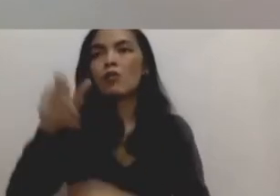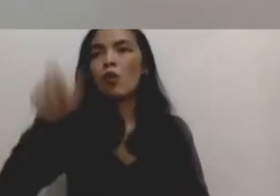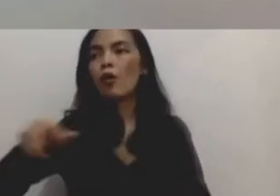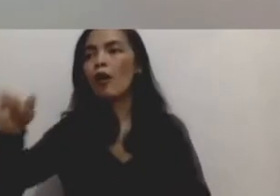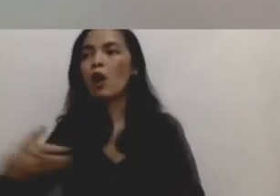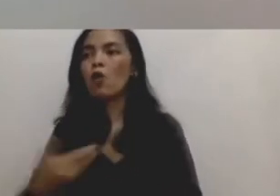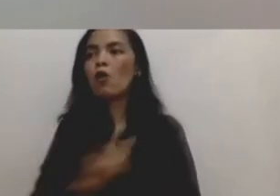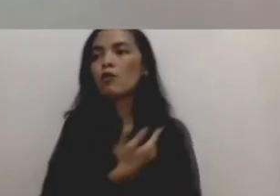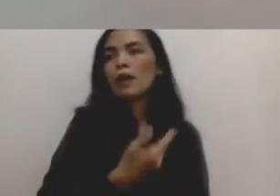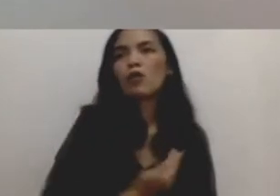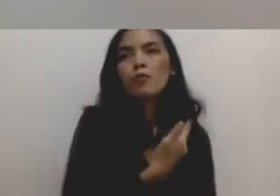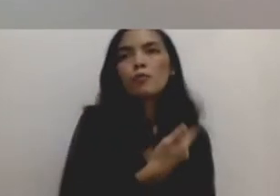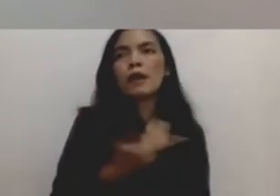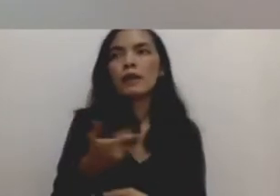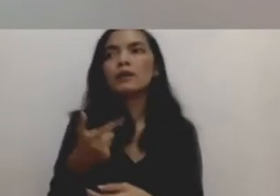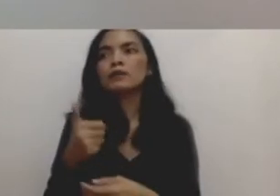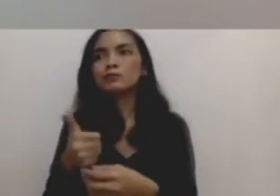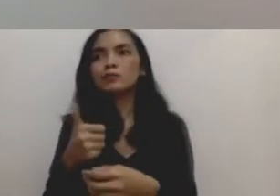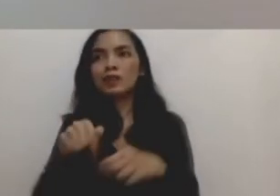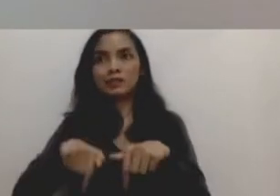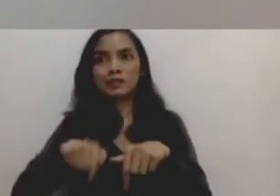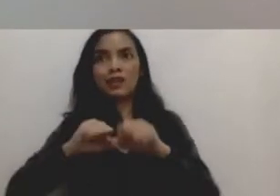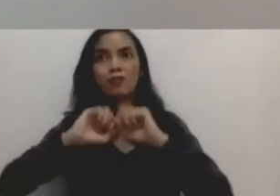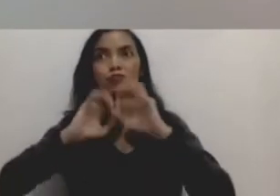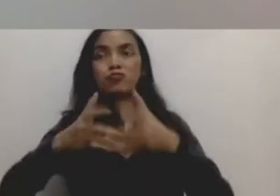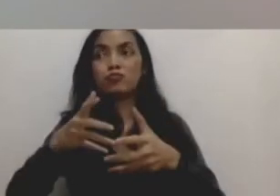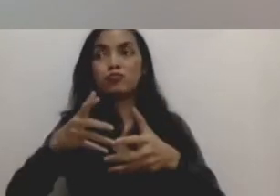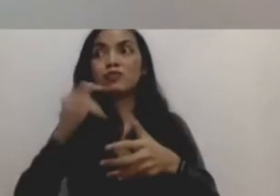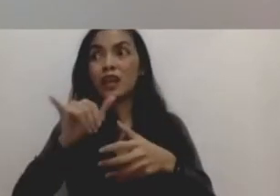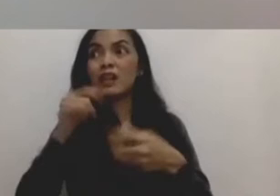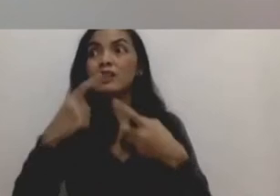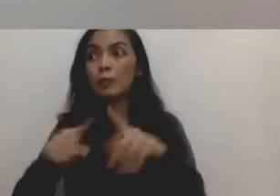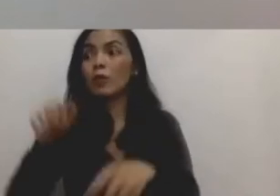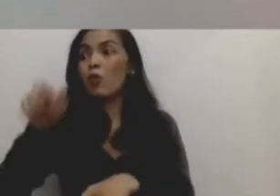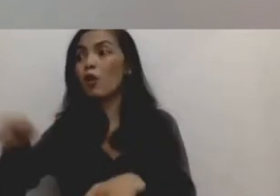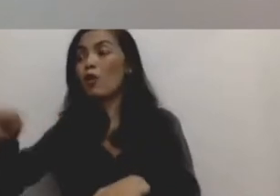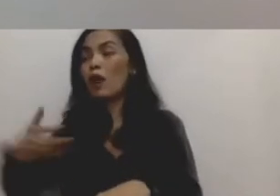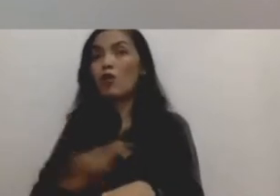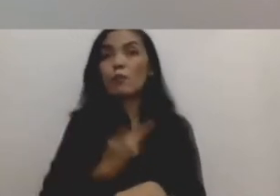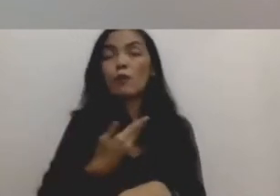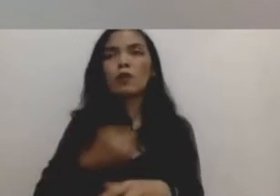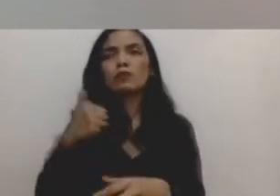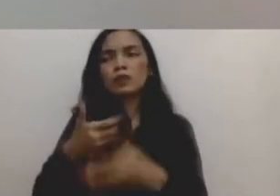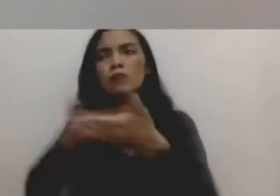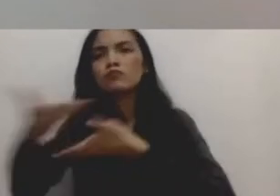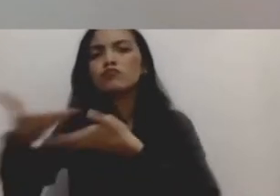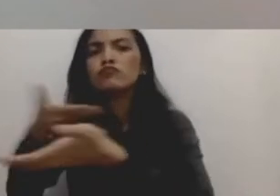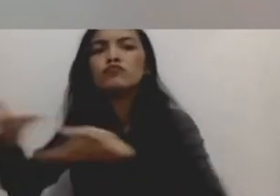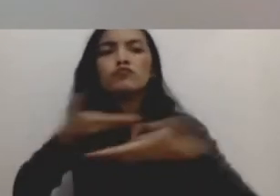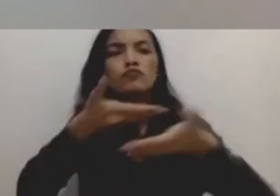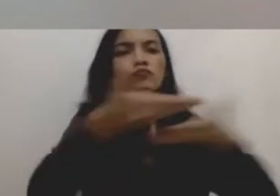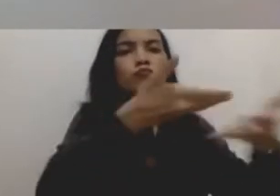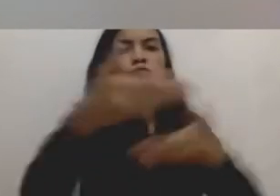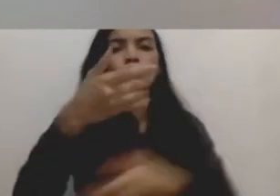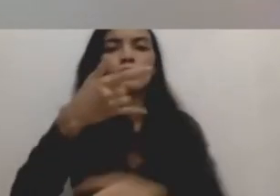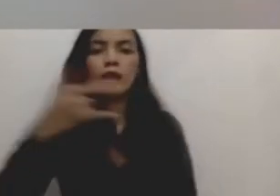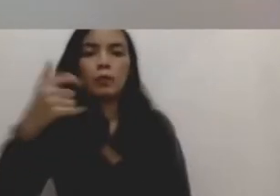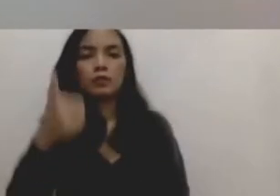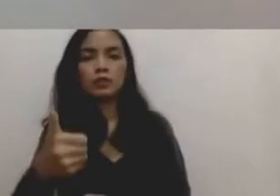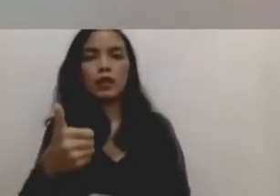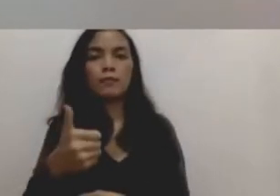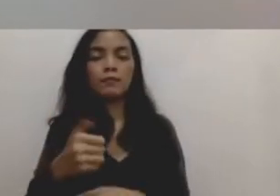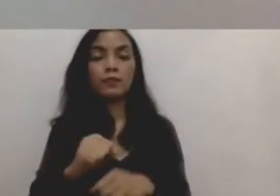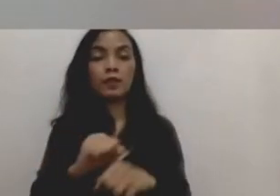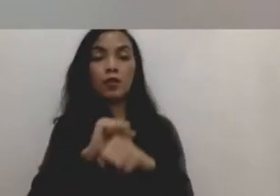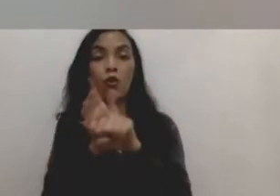dalam masa pandemi COVID-19. Bahkan sebelum COVID-19, perempuan